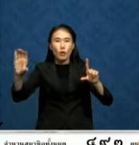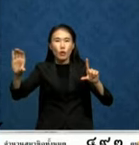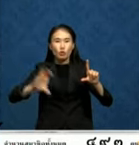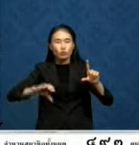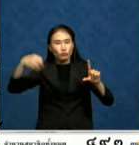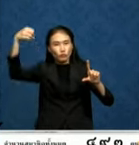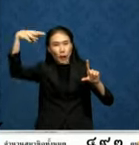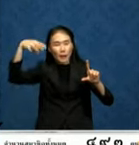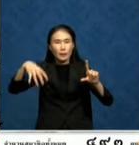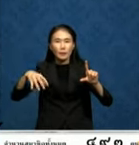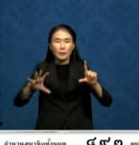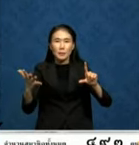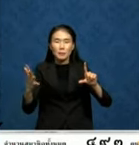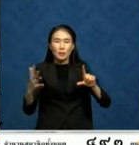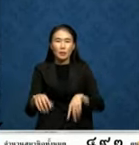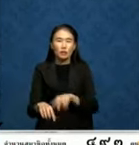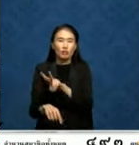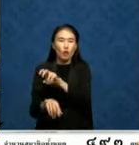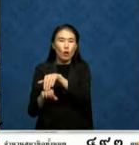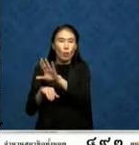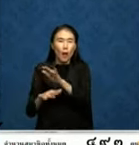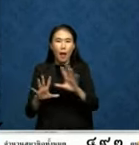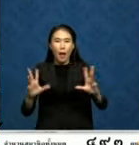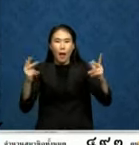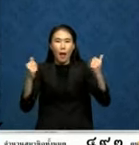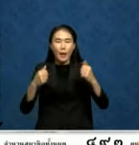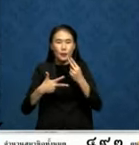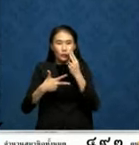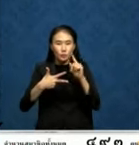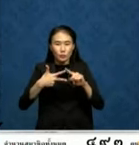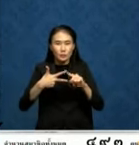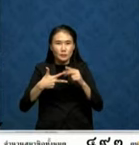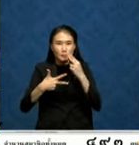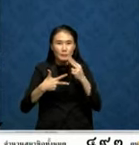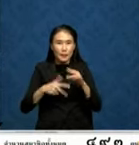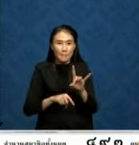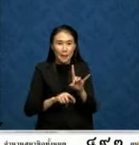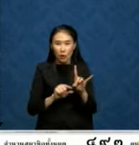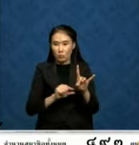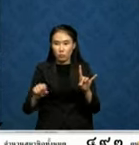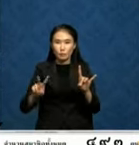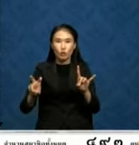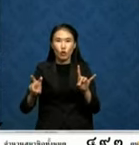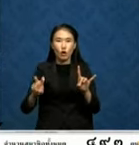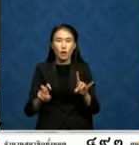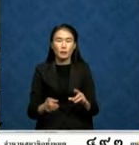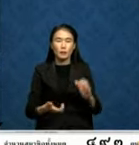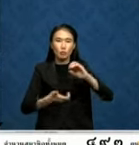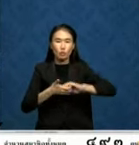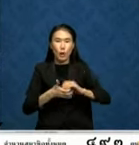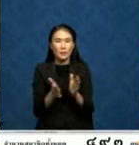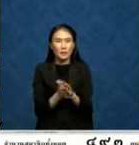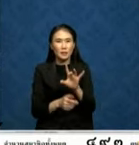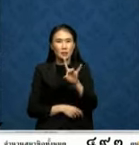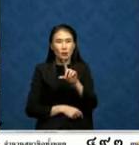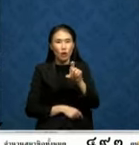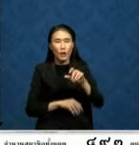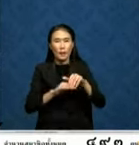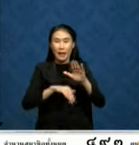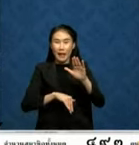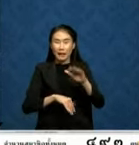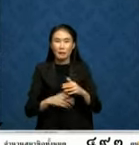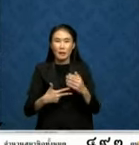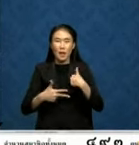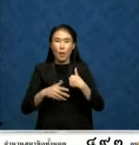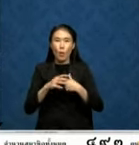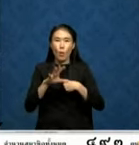ไฟฟ้าเพื่อกิจการนะครับระหว่างความร่วมมือระหว่างกทพและกระทรวงพลังงาน100ล้านแล้วก็ที่จะไปให้